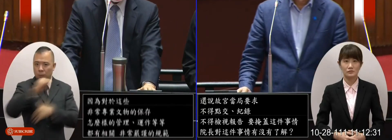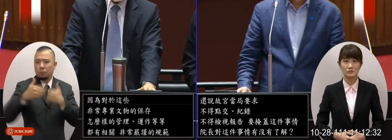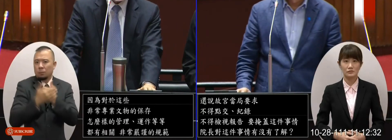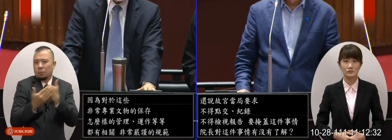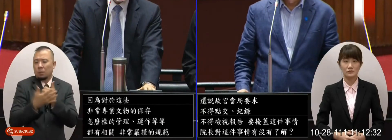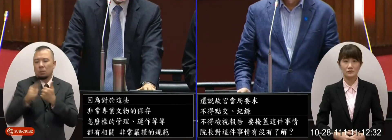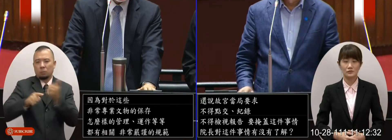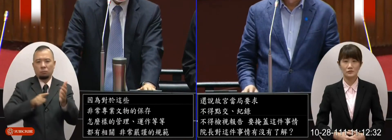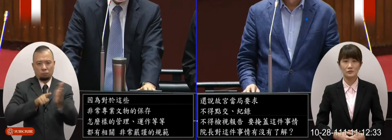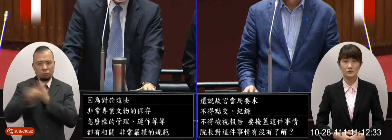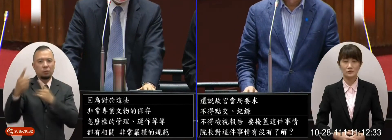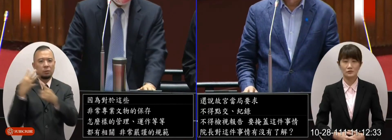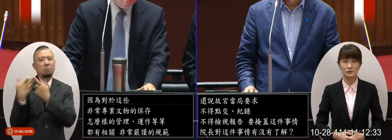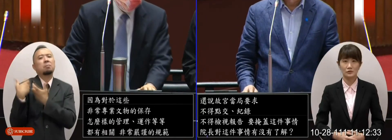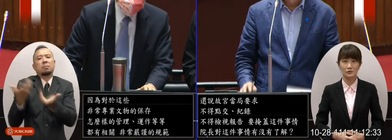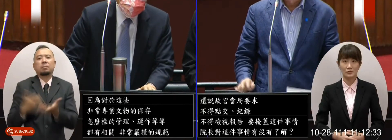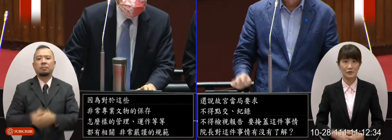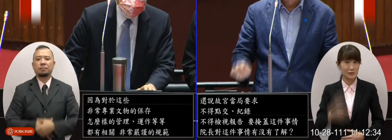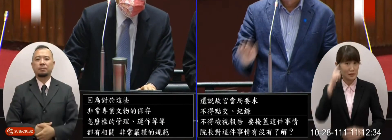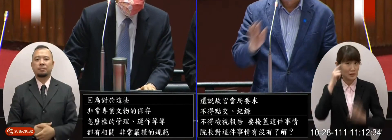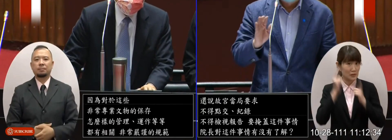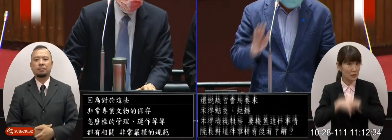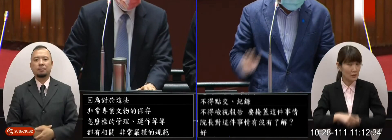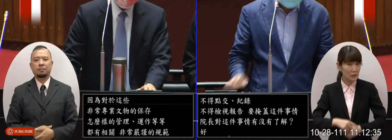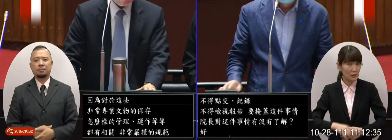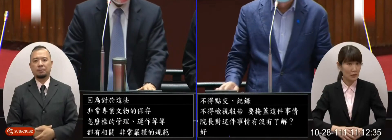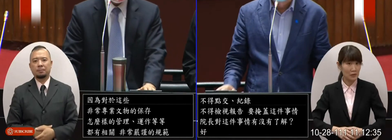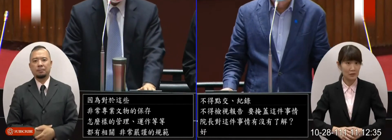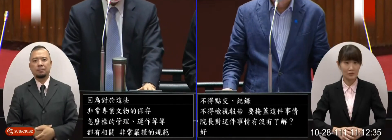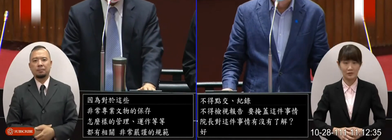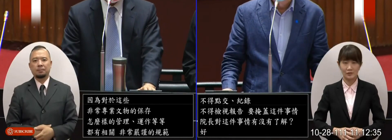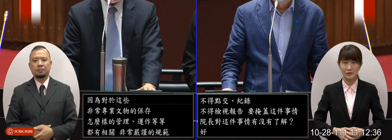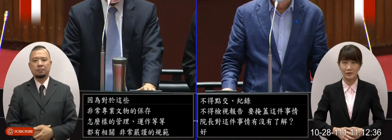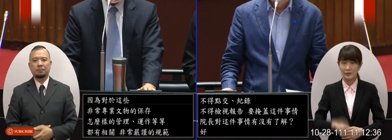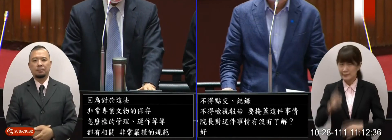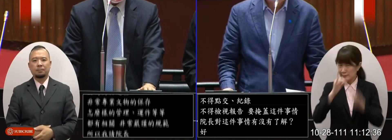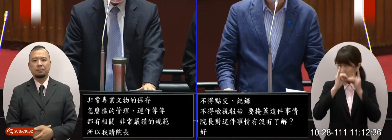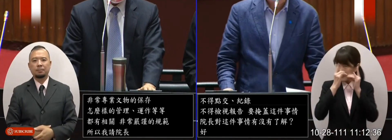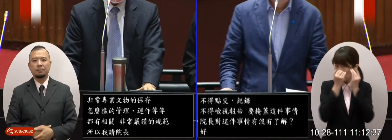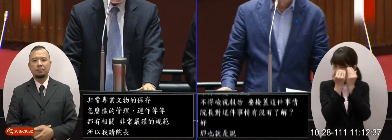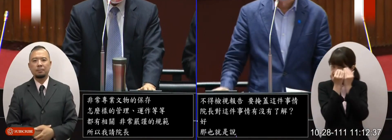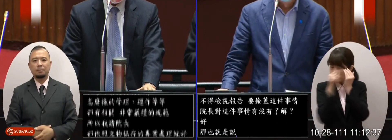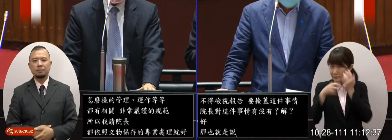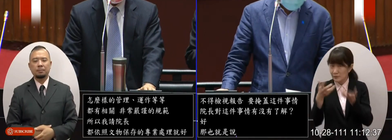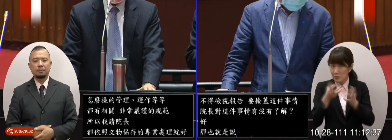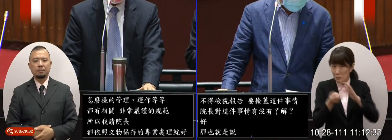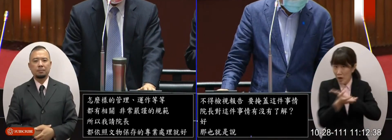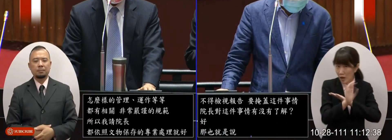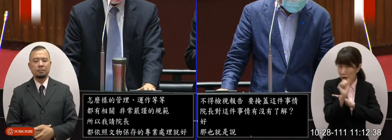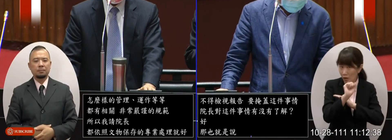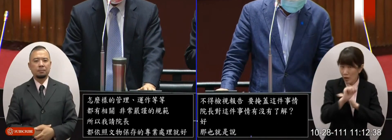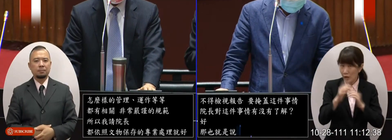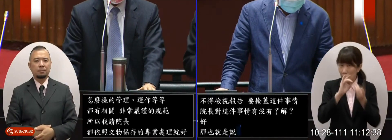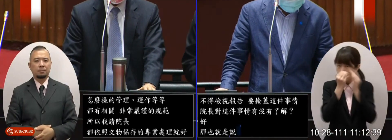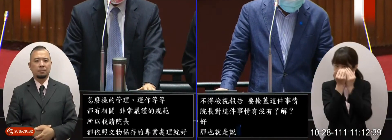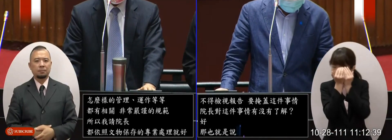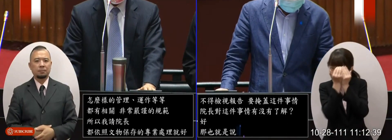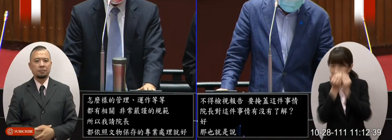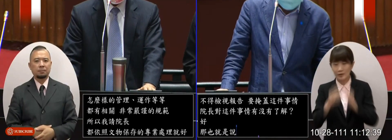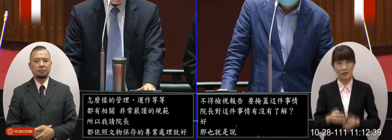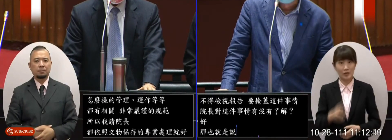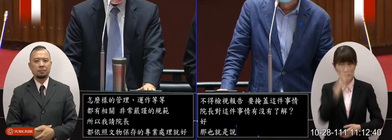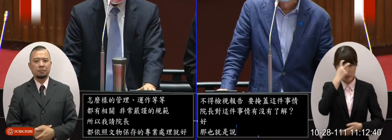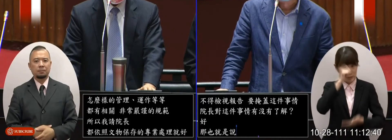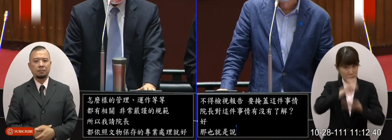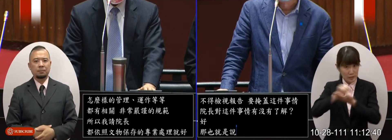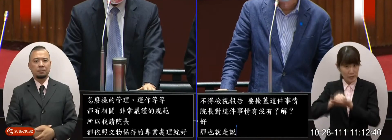好。 那也就是说，所谓的要隐匿、隐藏这件事情，要求不得点交、不得记